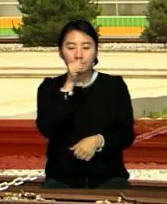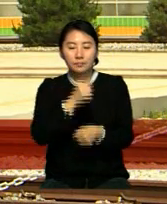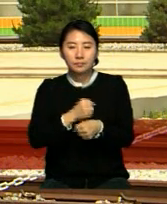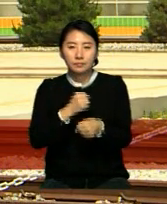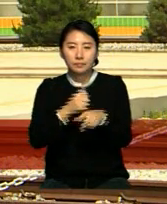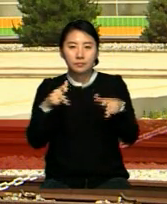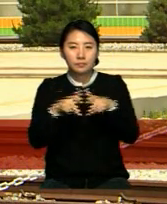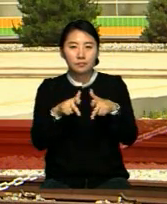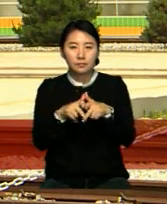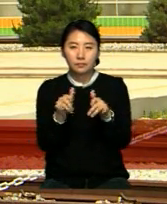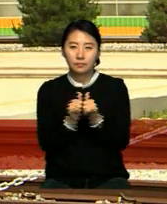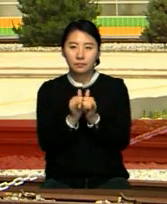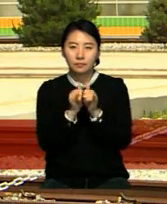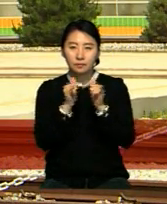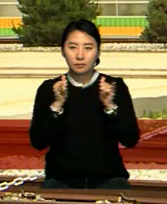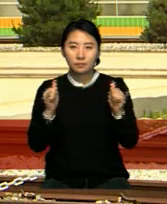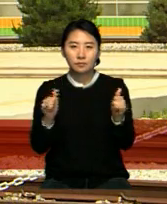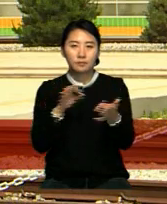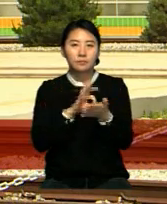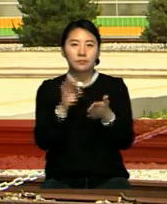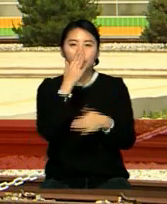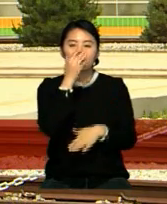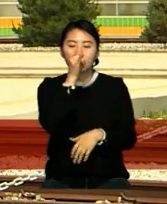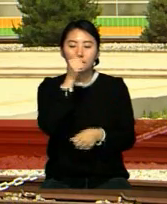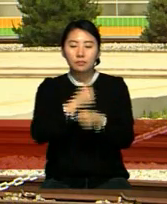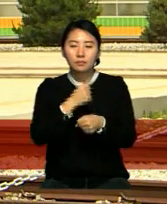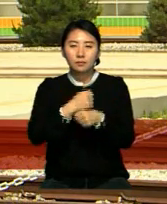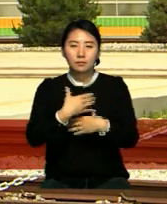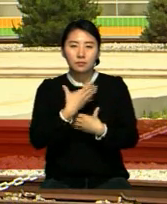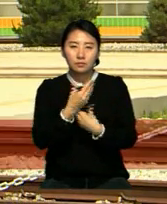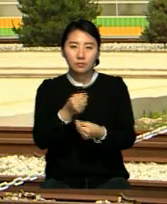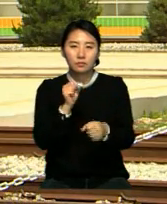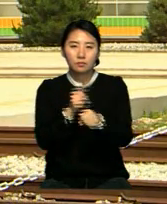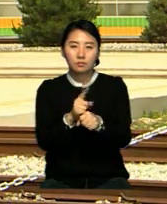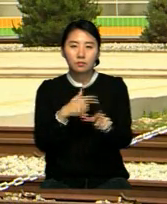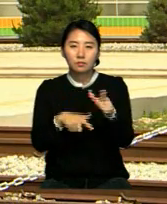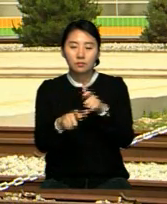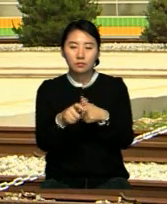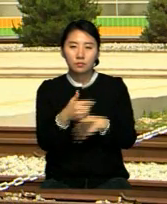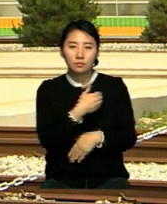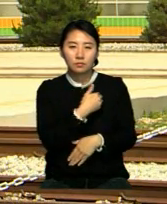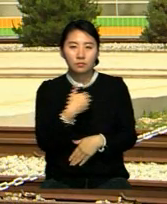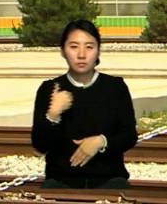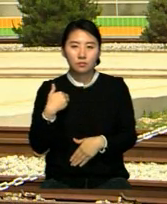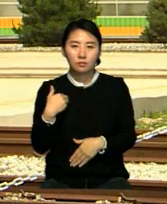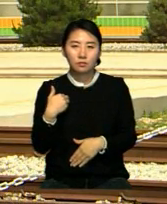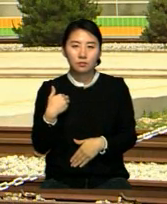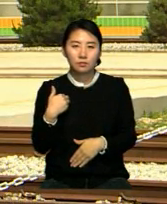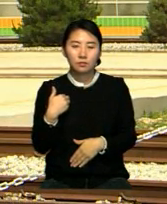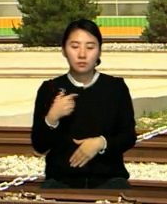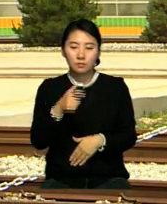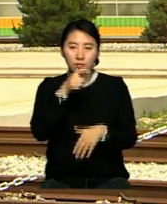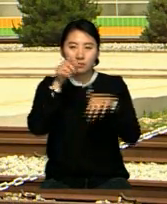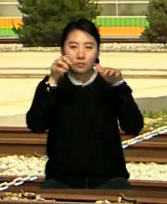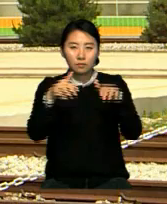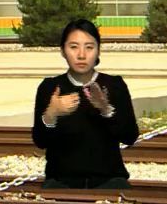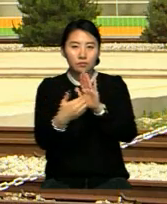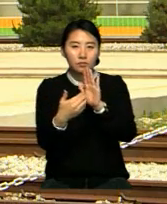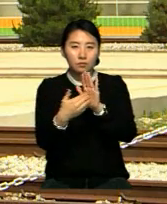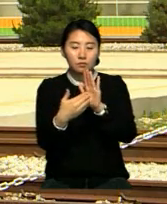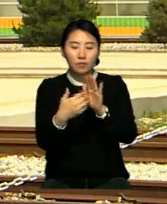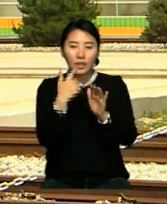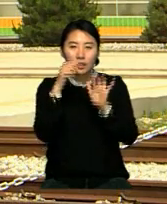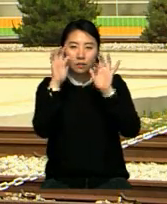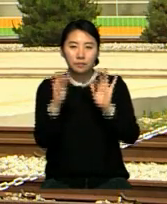또 장애인분들도 이용하실 수 있게끔 해서 편리성을 더 고비를 했고요. 비가림 시설이나 눈가림